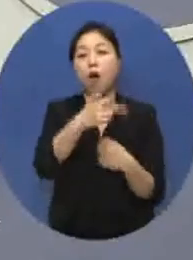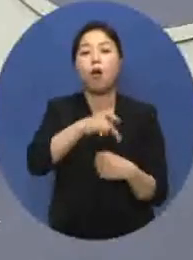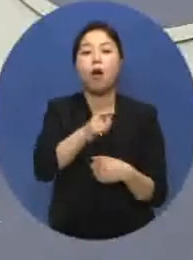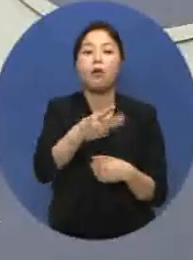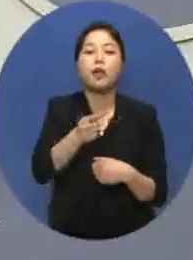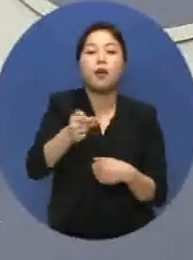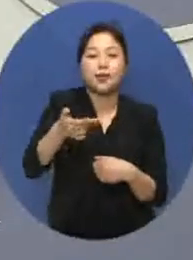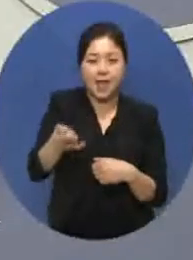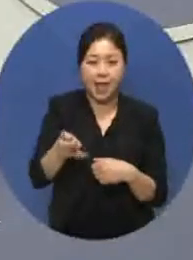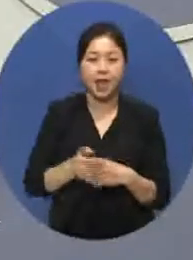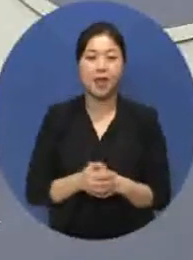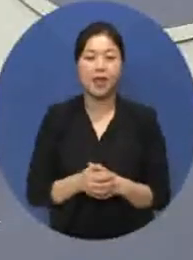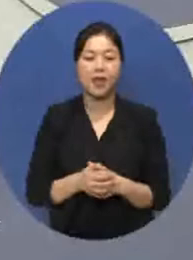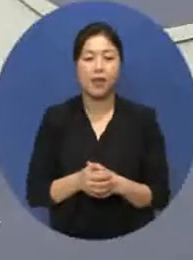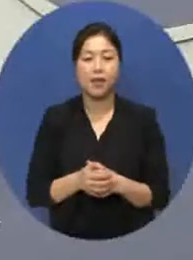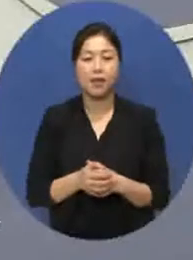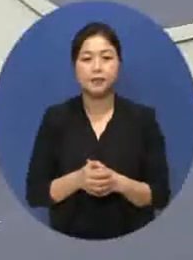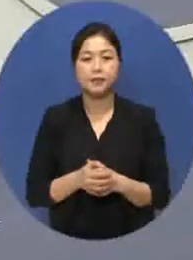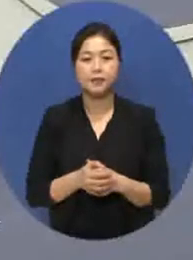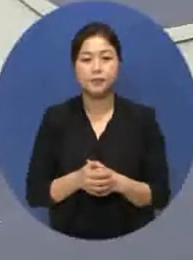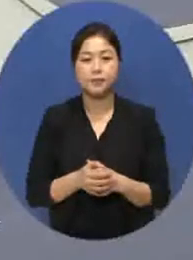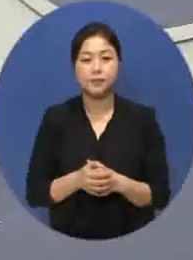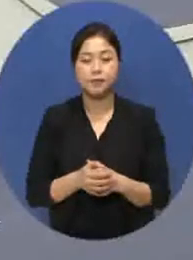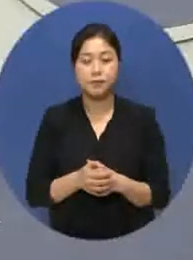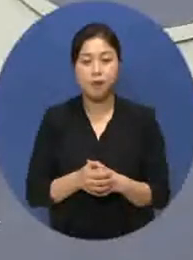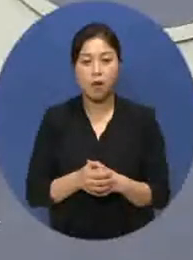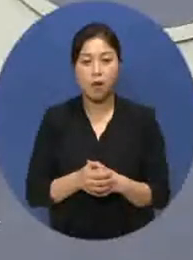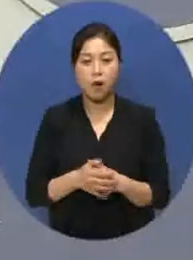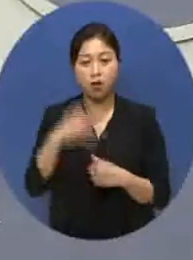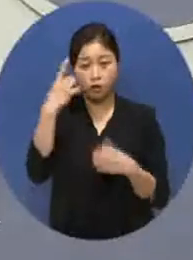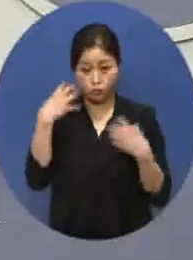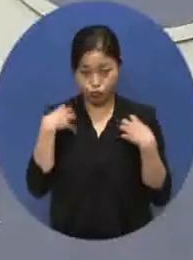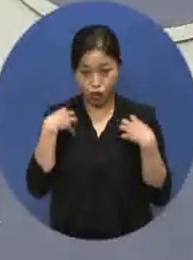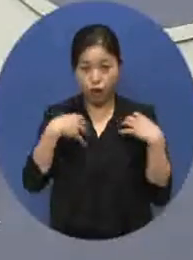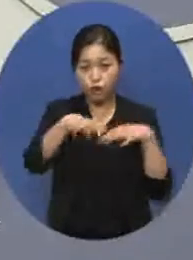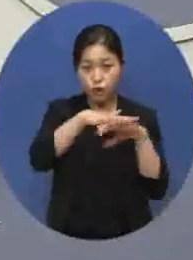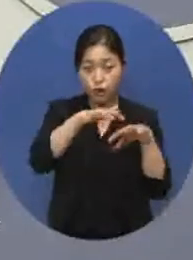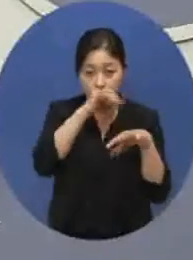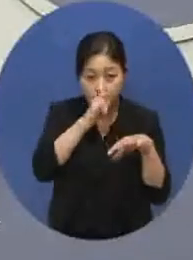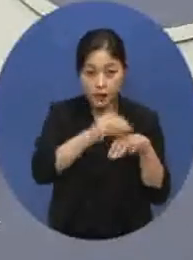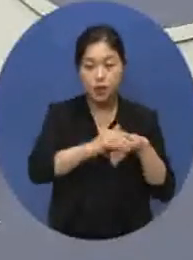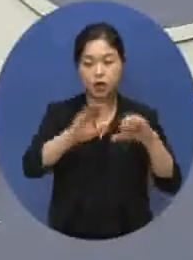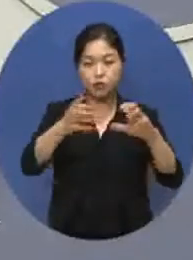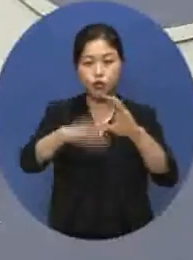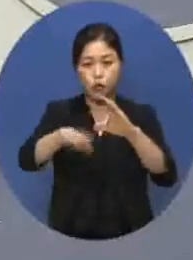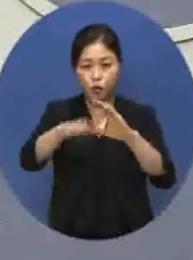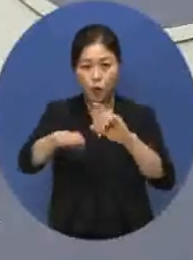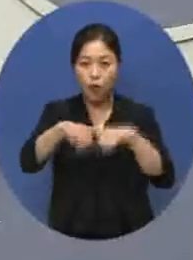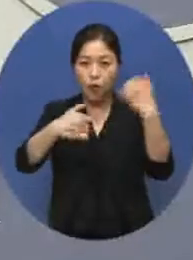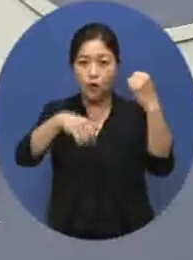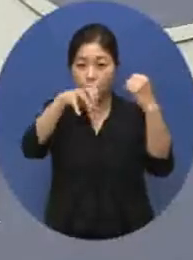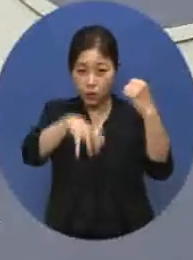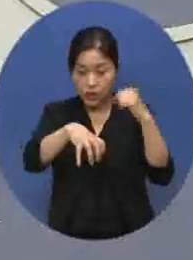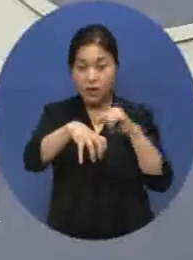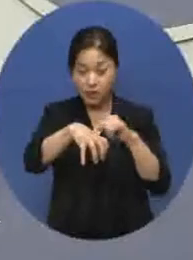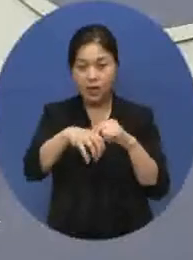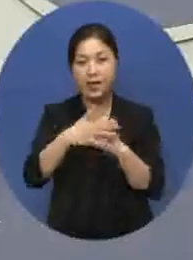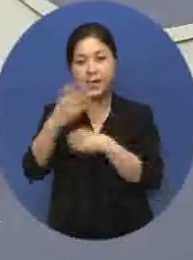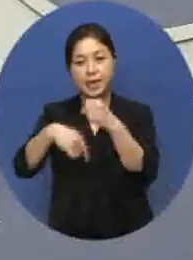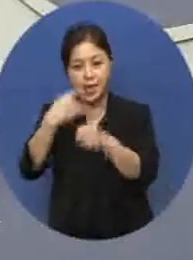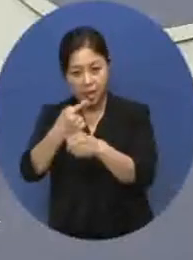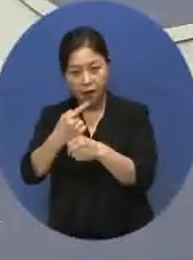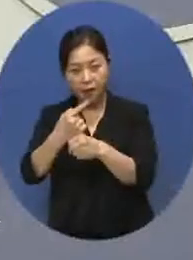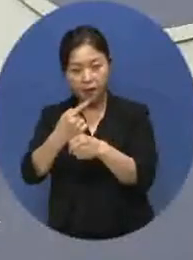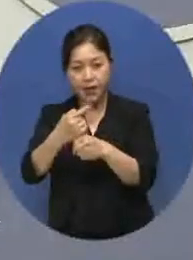네. 그러니까는 공연, 국공립, 그러니까 정부가 운영하는 그런 공연 장소부터 1년